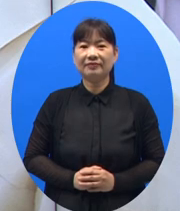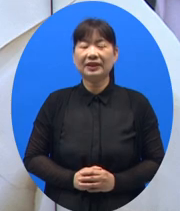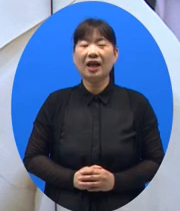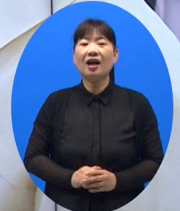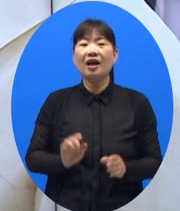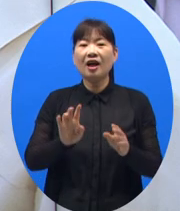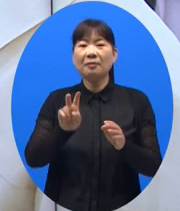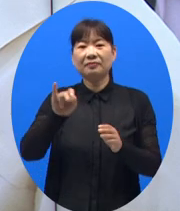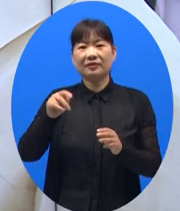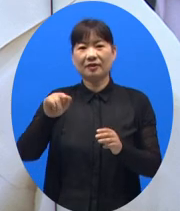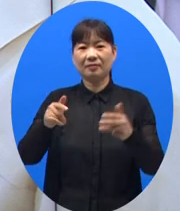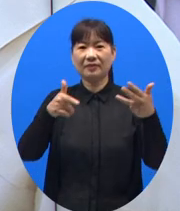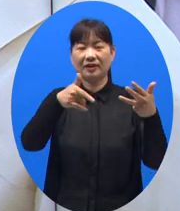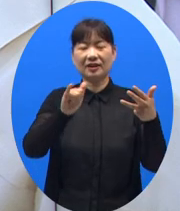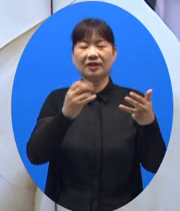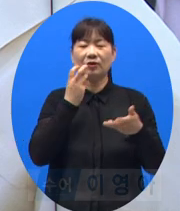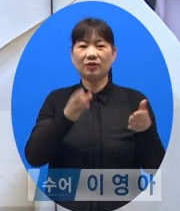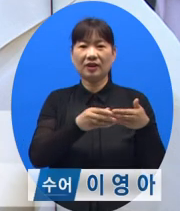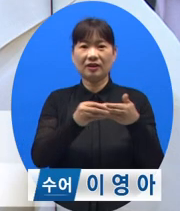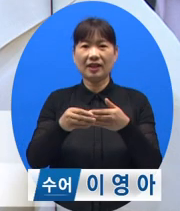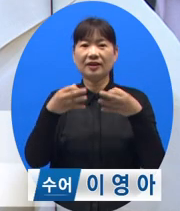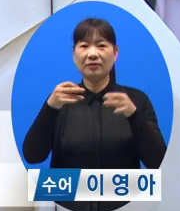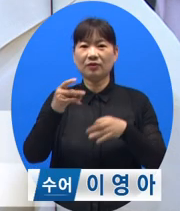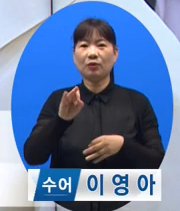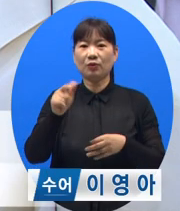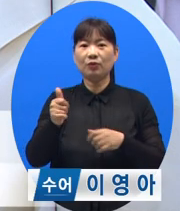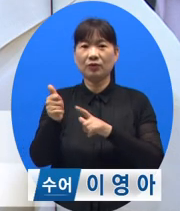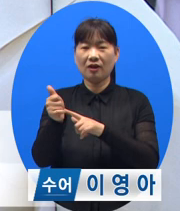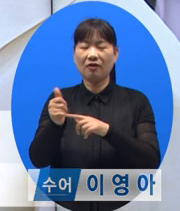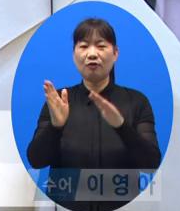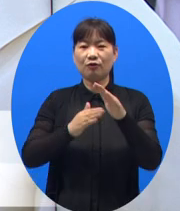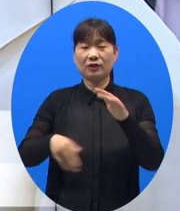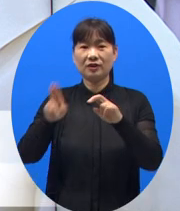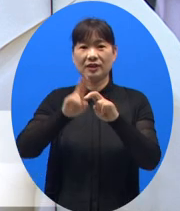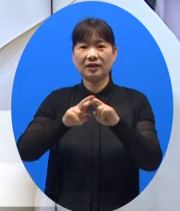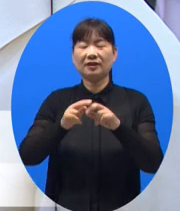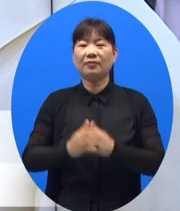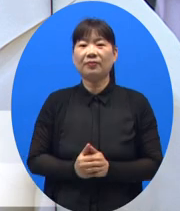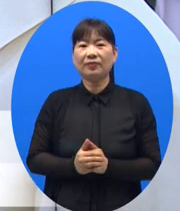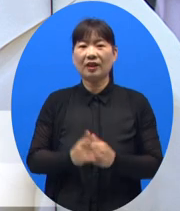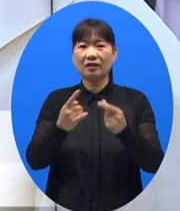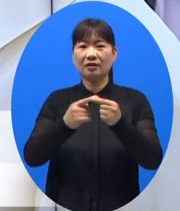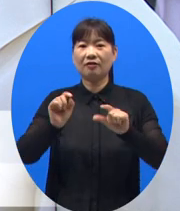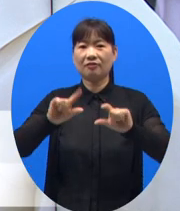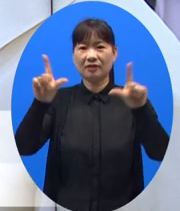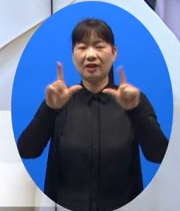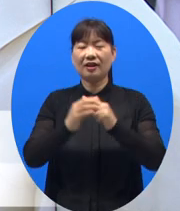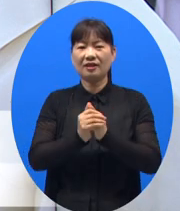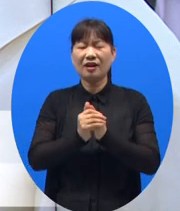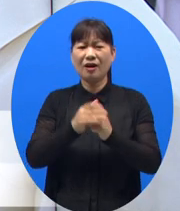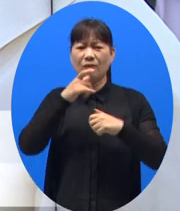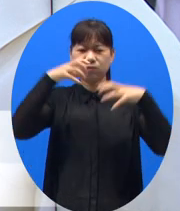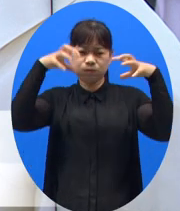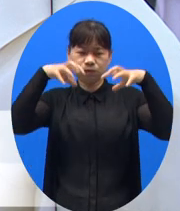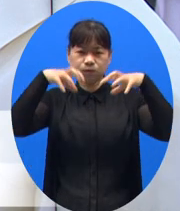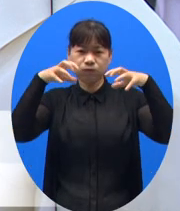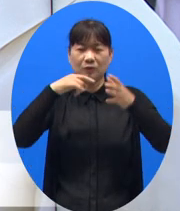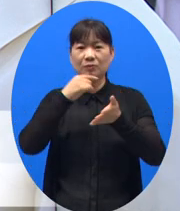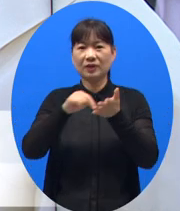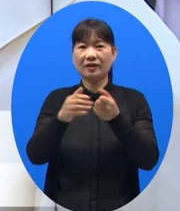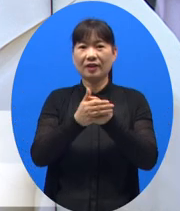민선 8기 경기도를 이끌어나갈 김동연 경기도지사가 공식 취임했습니다. 임기 첫날 김 지사는 집중호우로 인한 수해